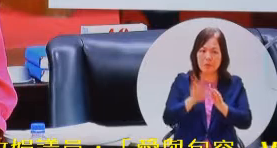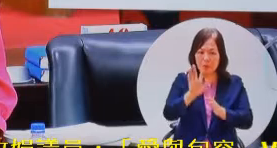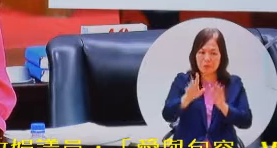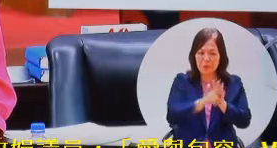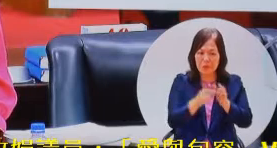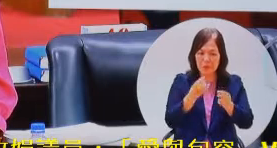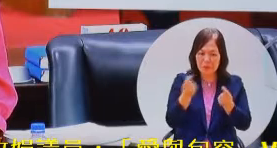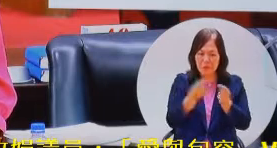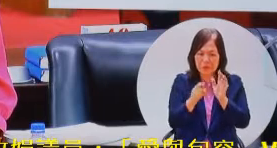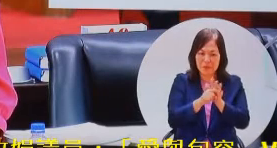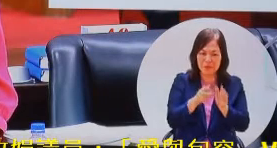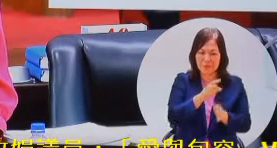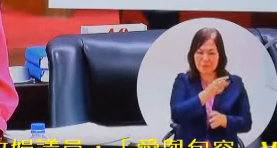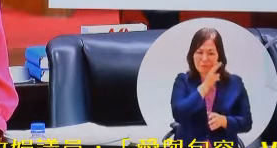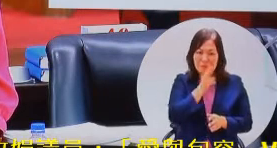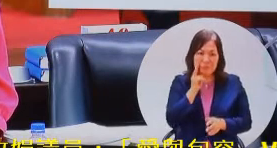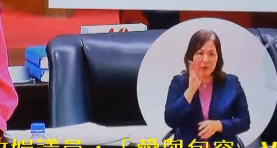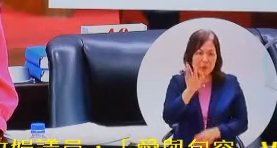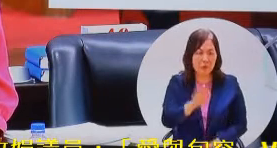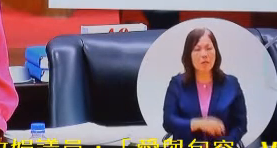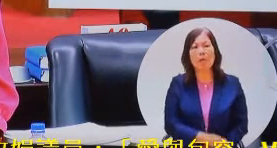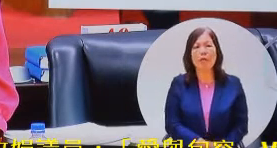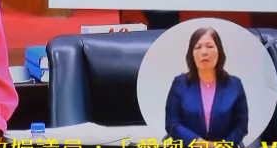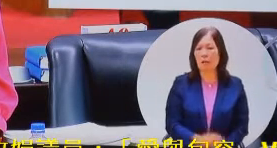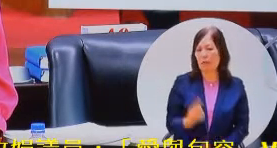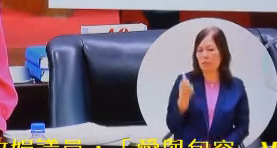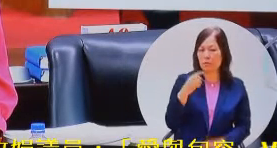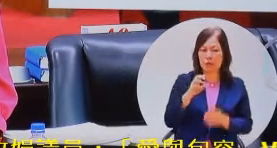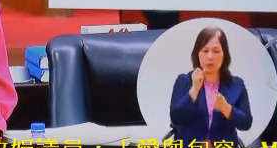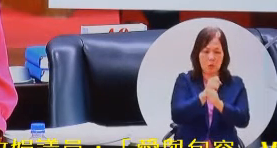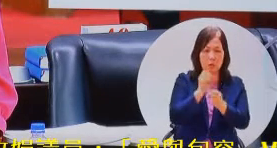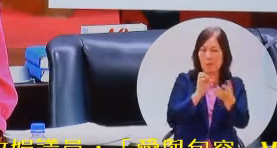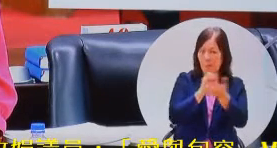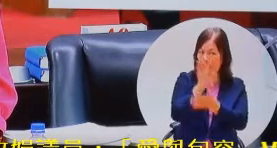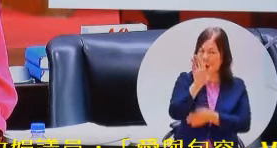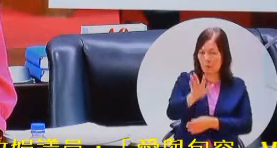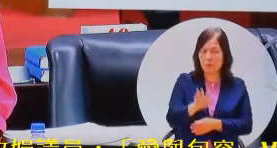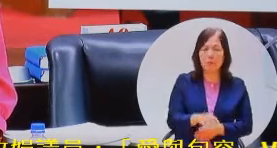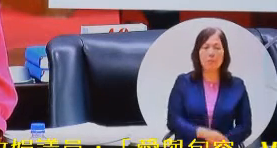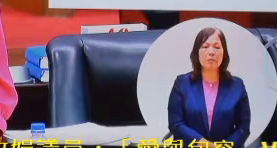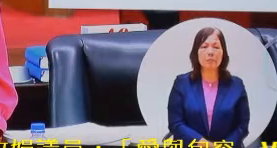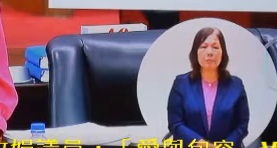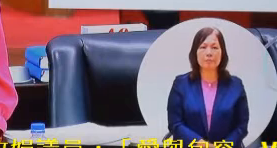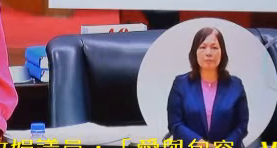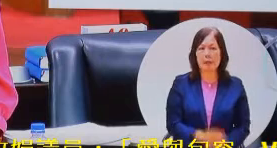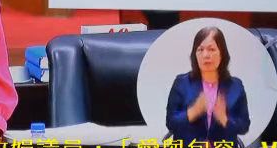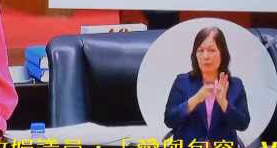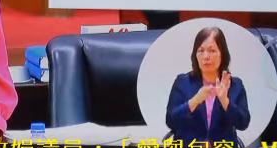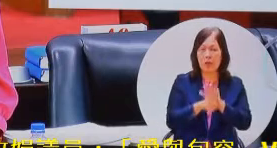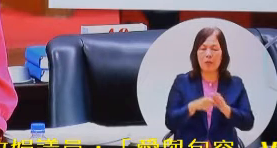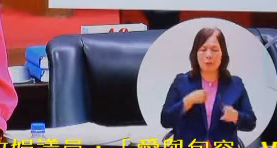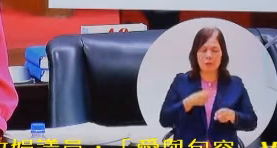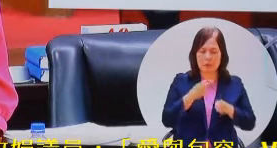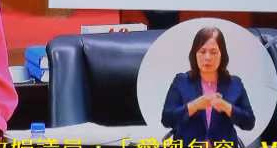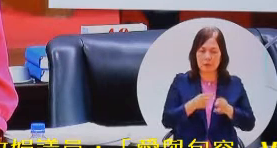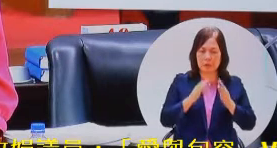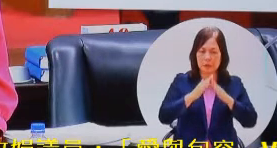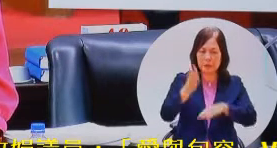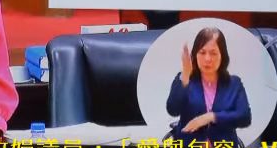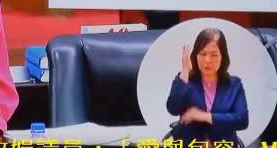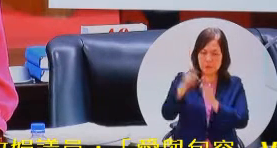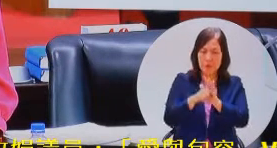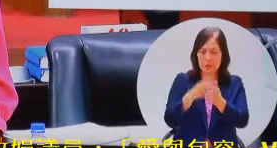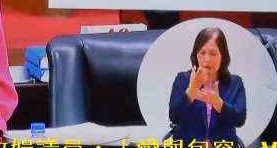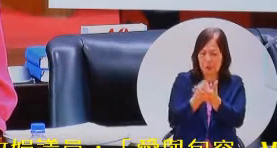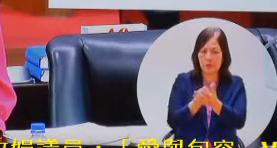吗？你昨天在市政报告的时候有说，你愿意相信我们方的手前朝留下的团